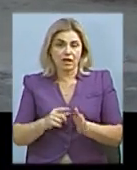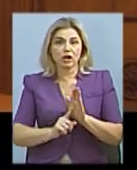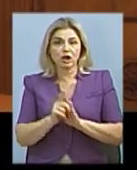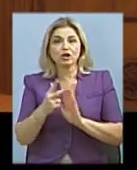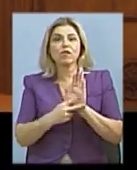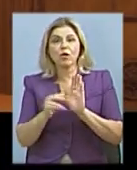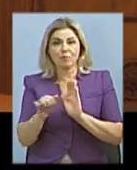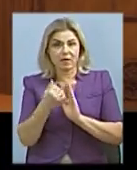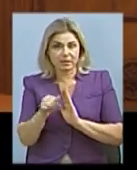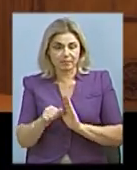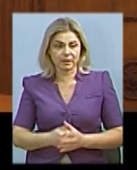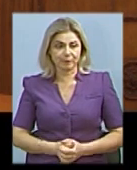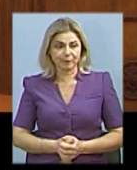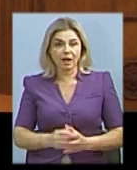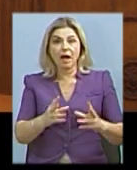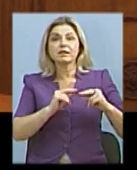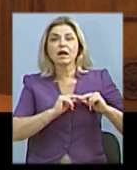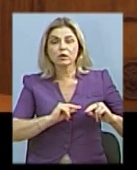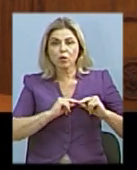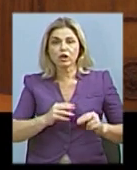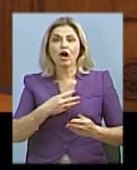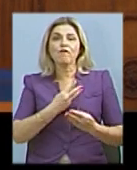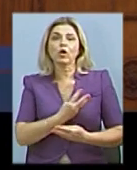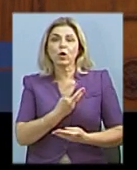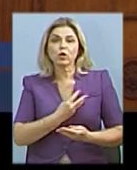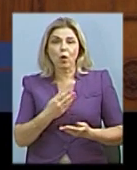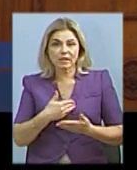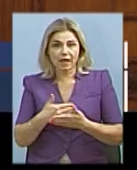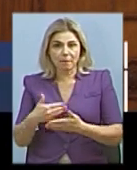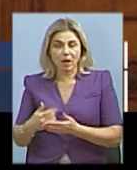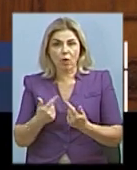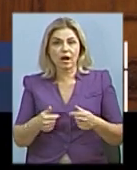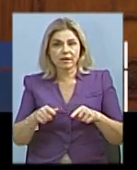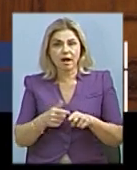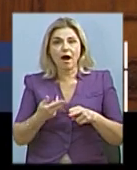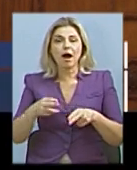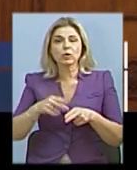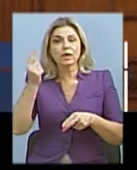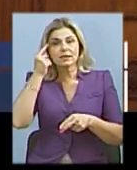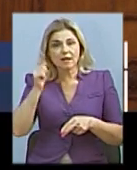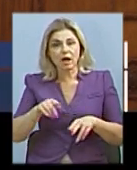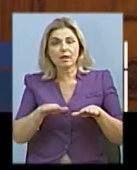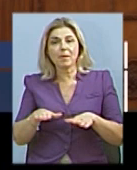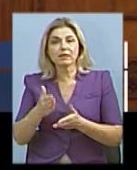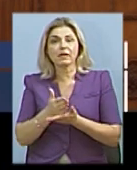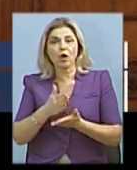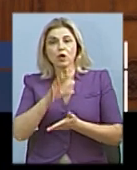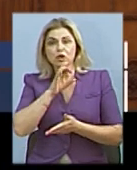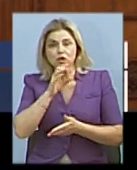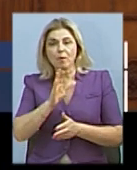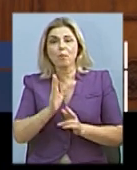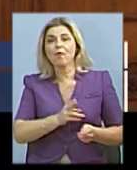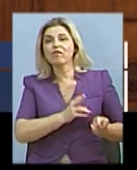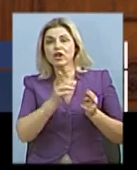серпня. В співпраці з волонтерськими організаціями, які знають місцезнаходження собак, ми будемо виїжджати, ми будемо відловлювати.